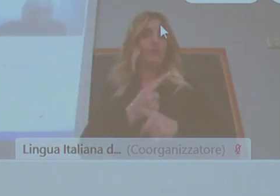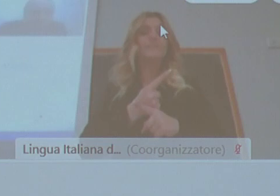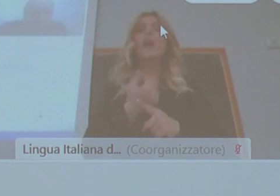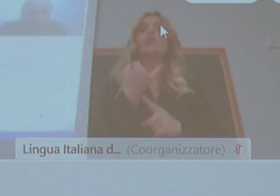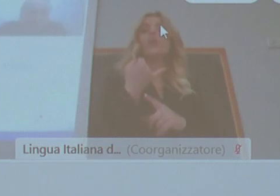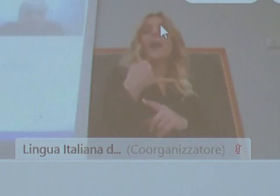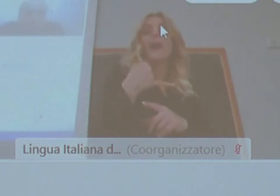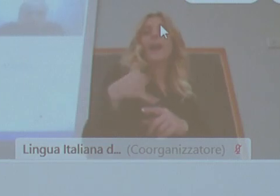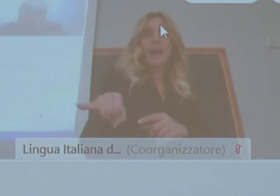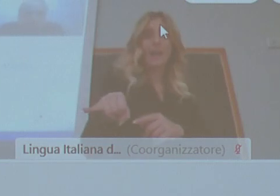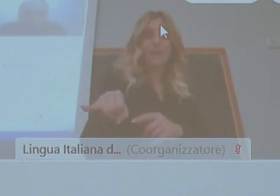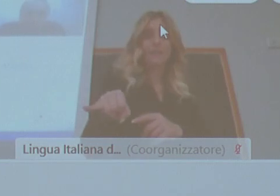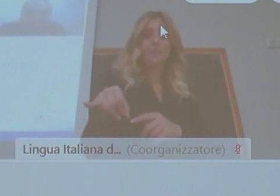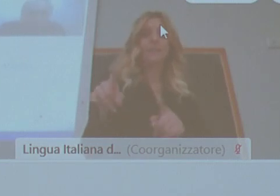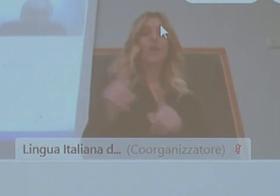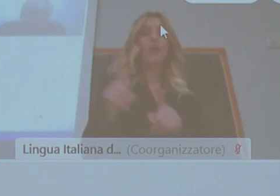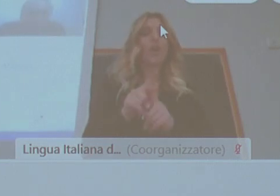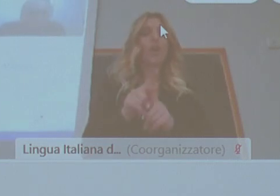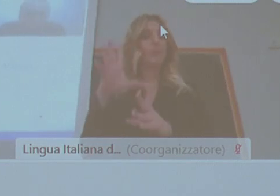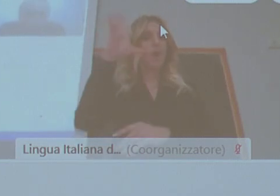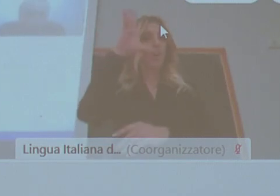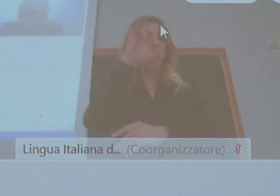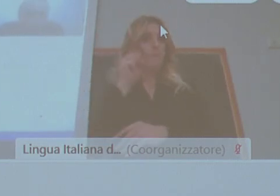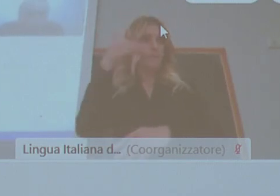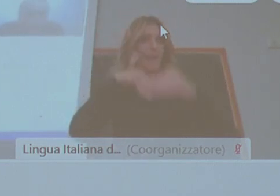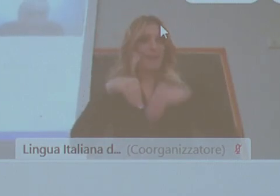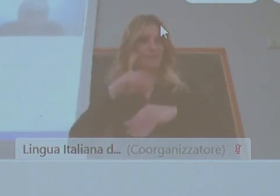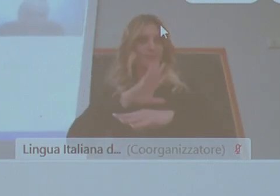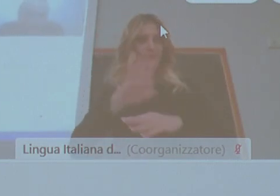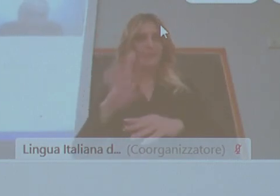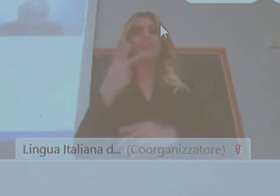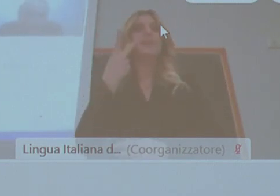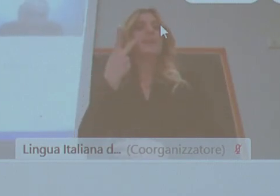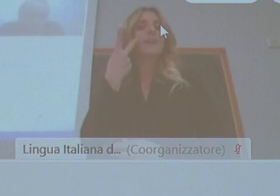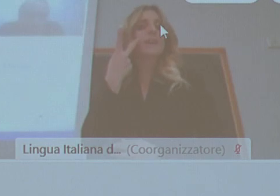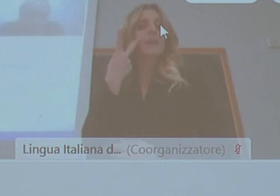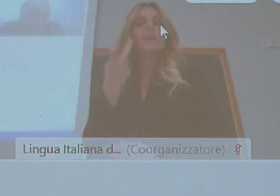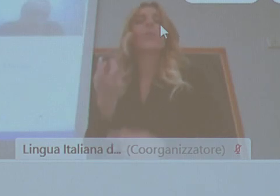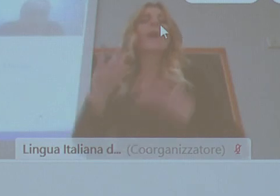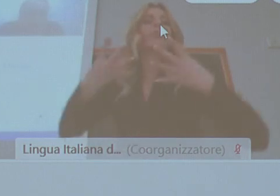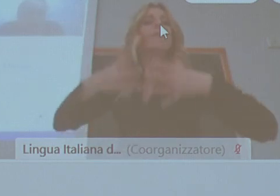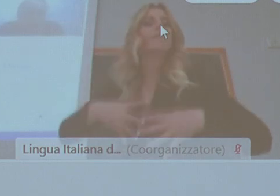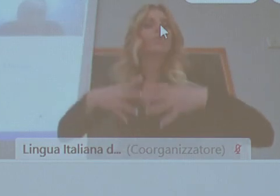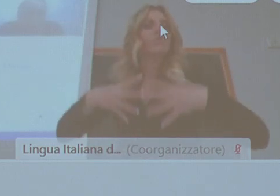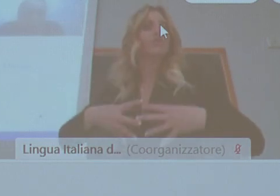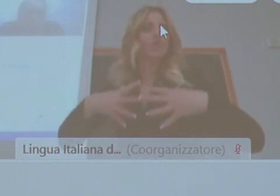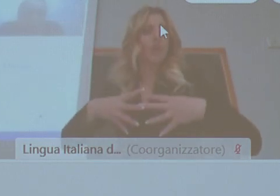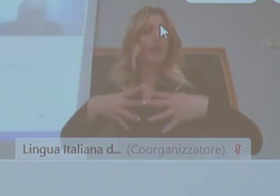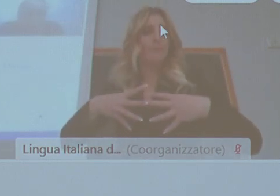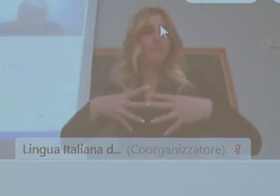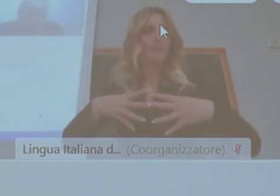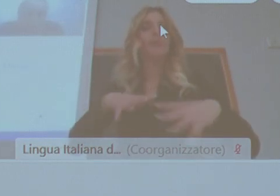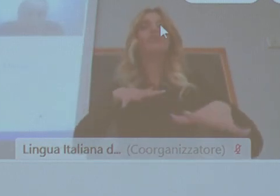di comprendere quelle che sono le dinamiche di funzionamento